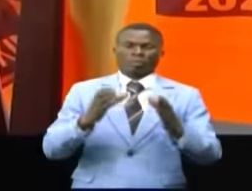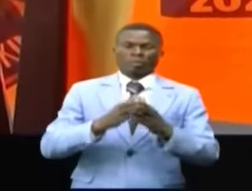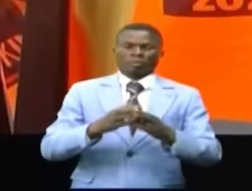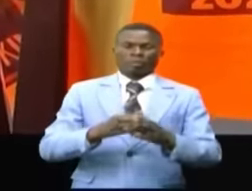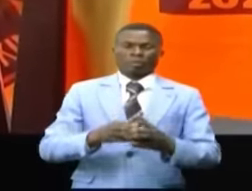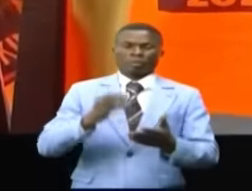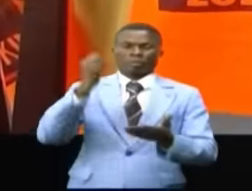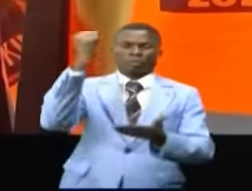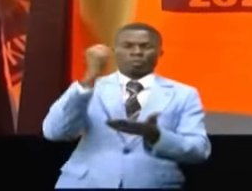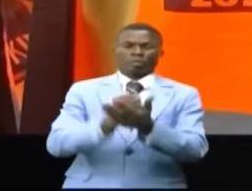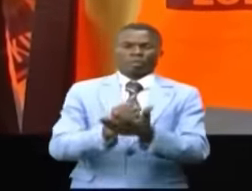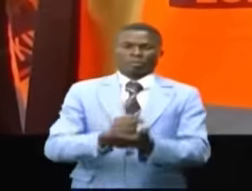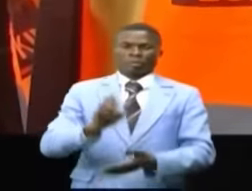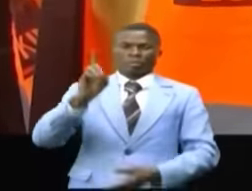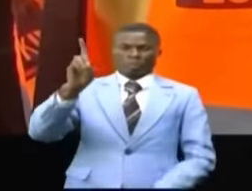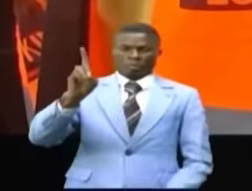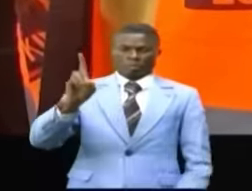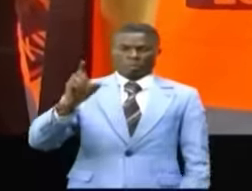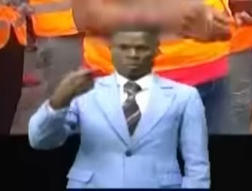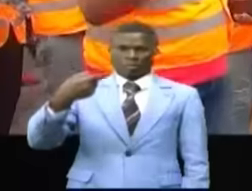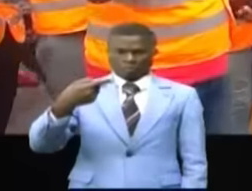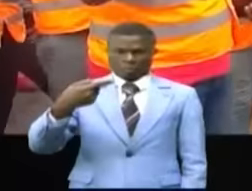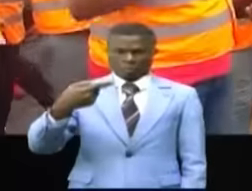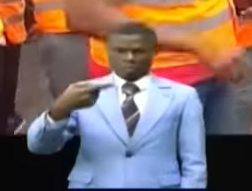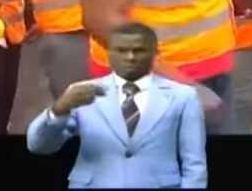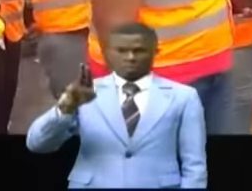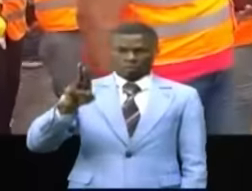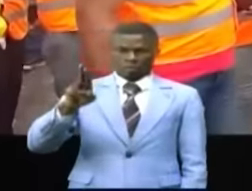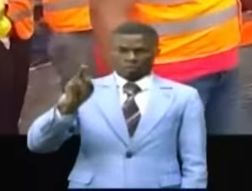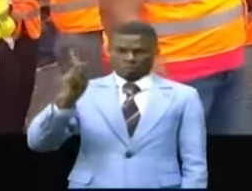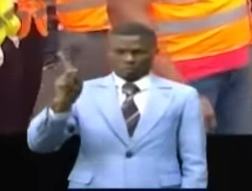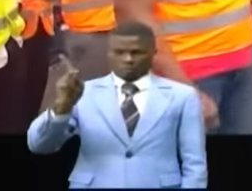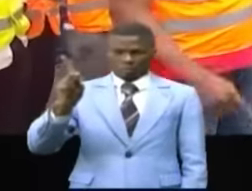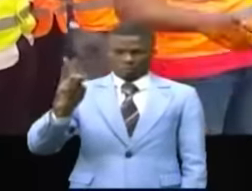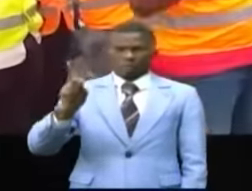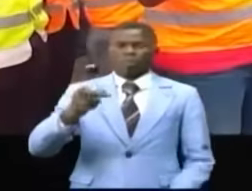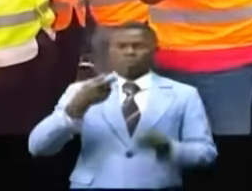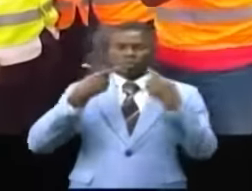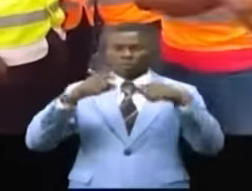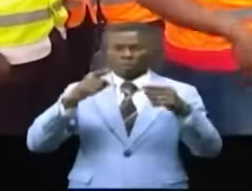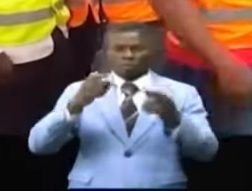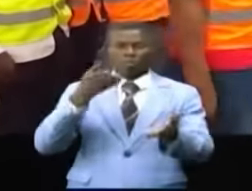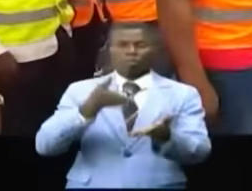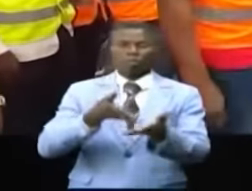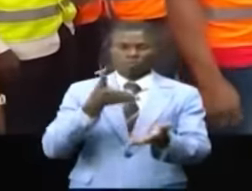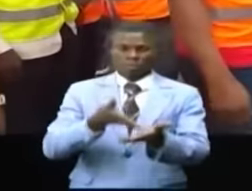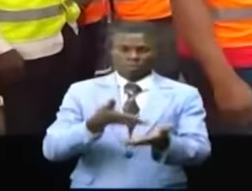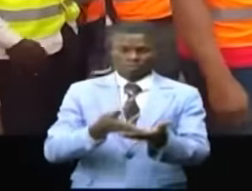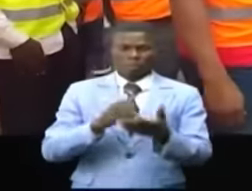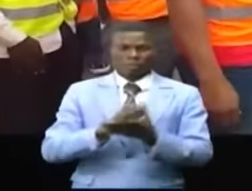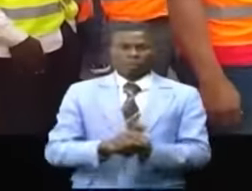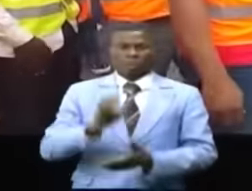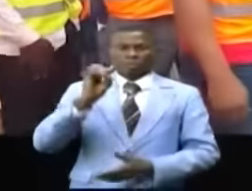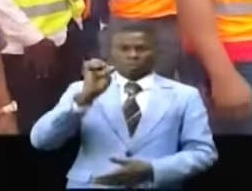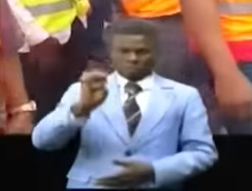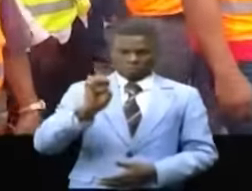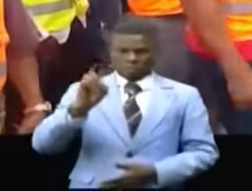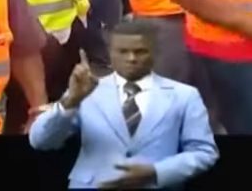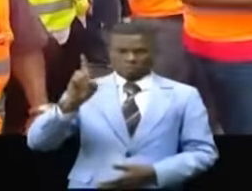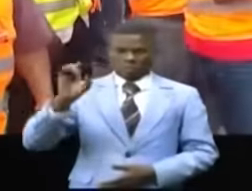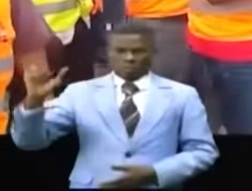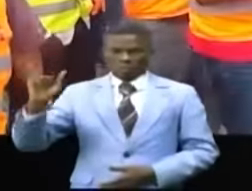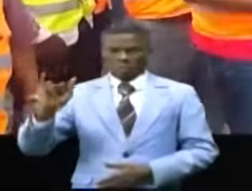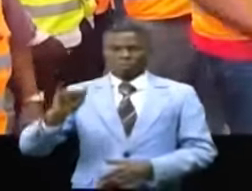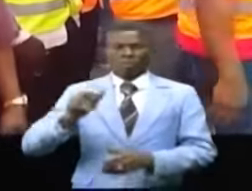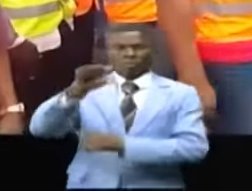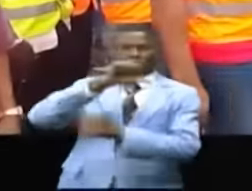DGRCA, c'est le signal que vient de donner le directeur général de la DGRCA, Edi Mfumupoko Musempo, qui était entouré de ses